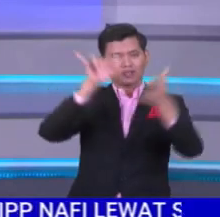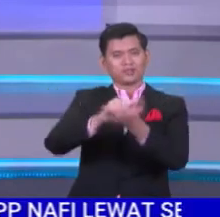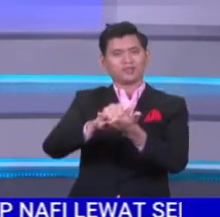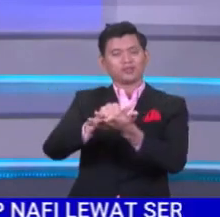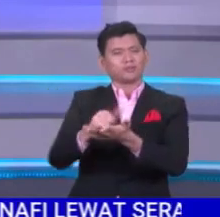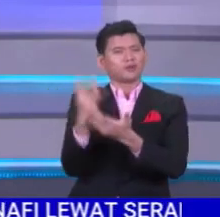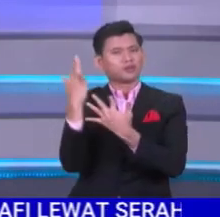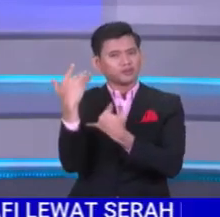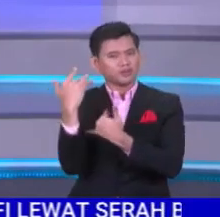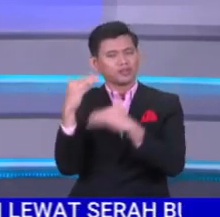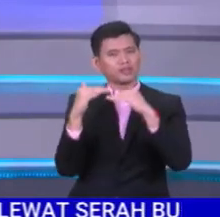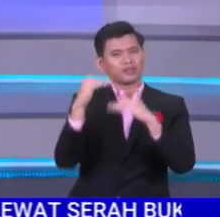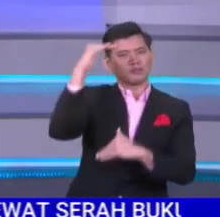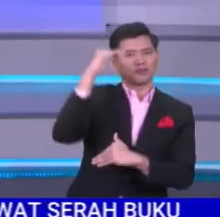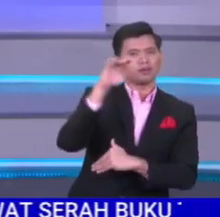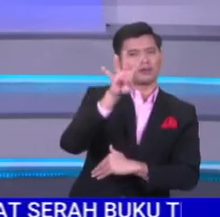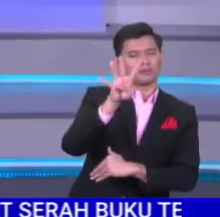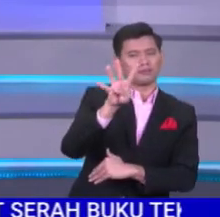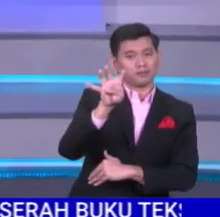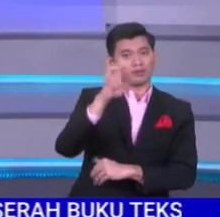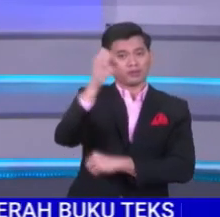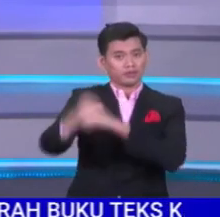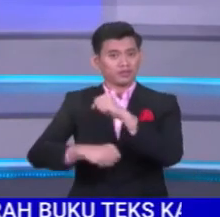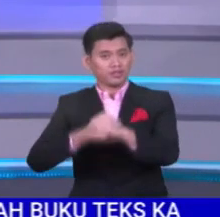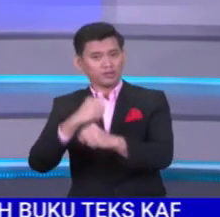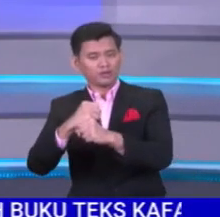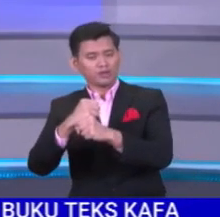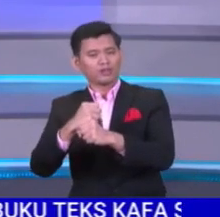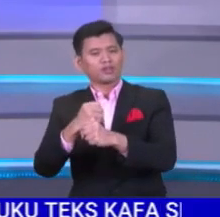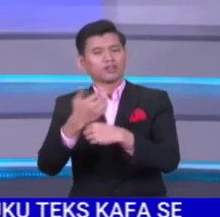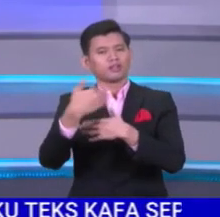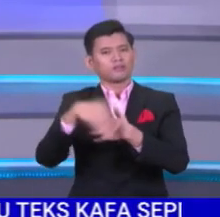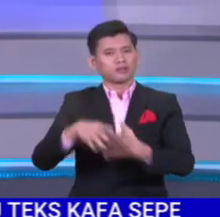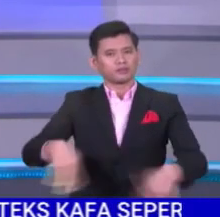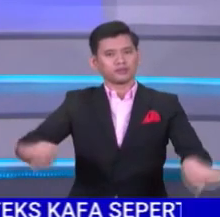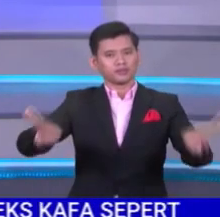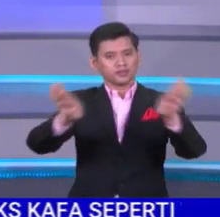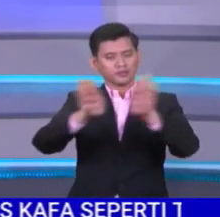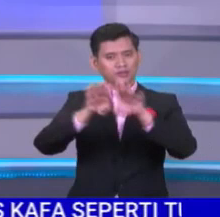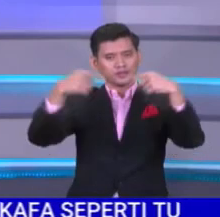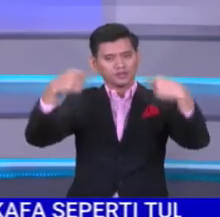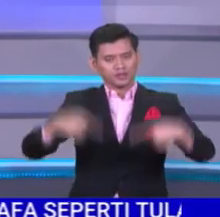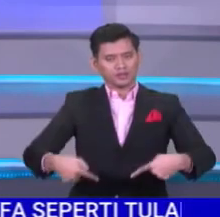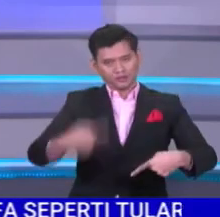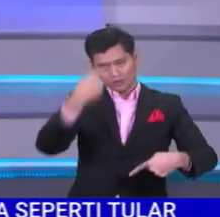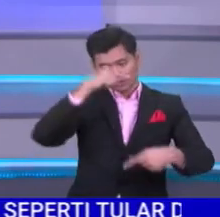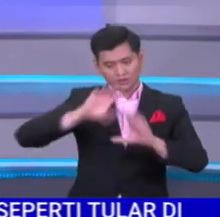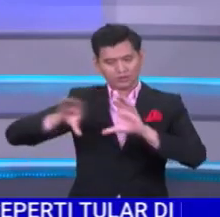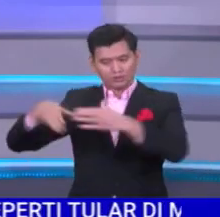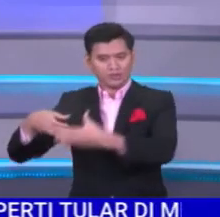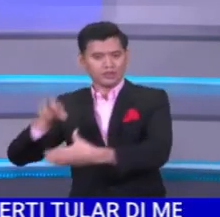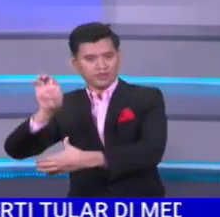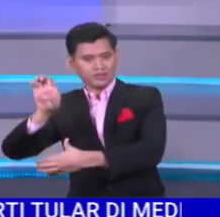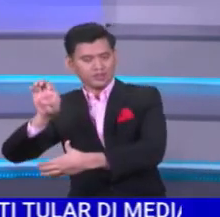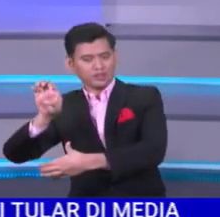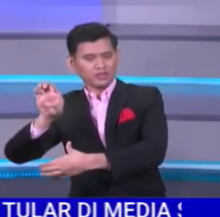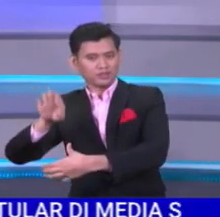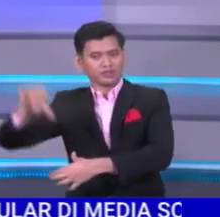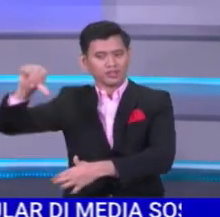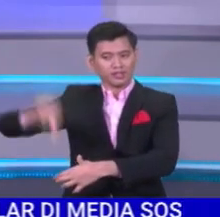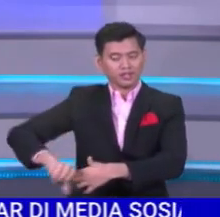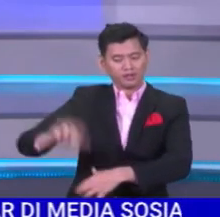pasukan negara selama lebih 4 dekad selepas menutup tirai saingan kelayakan Kumpulan E dengan mempenang